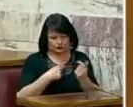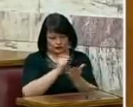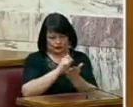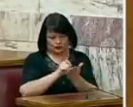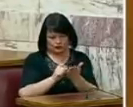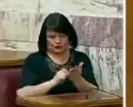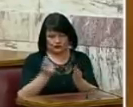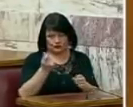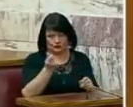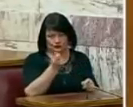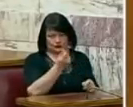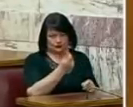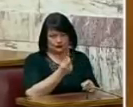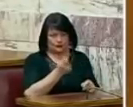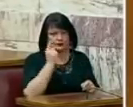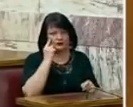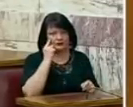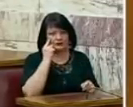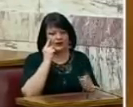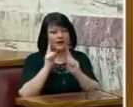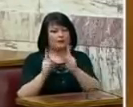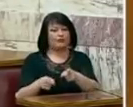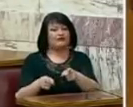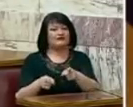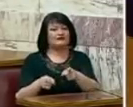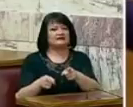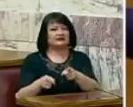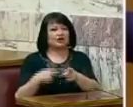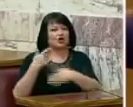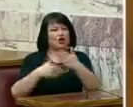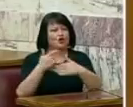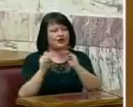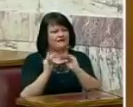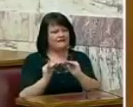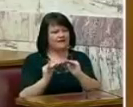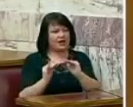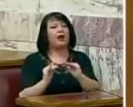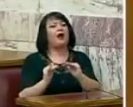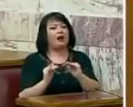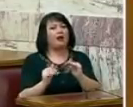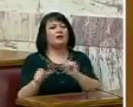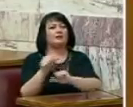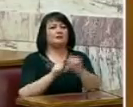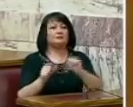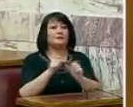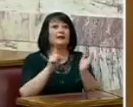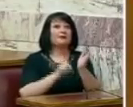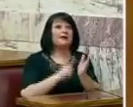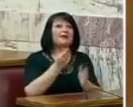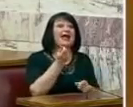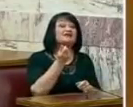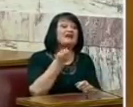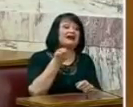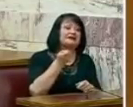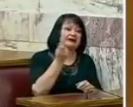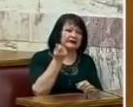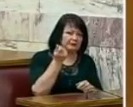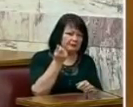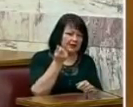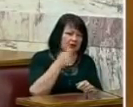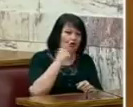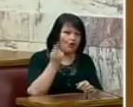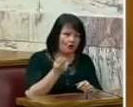αλλάξει μια υπουργική απόφαση που ίσχυε χρόνια, που έλεγε ότι παίρνουν ασφαλιστική τιμή όταν κυκλοφορούν